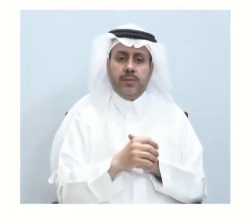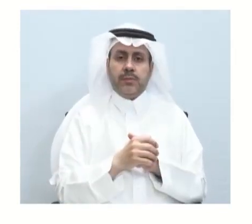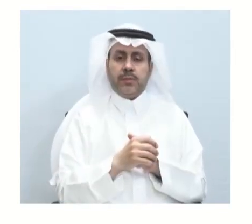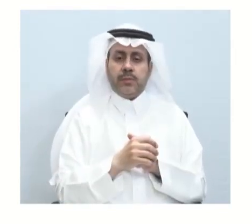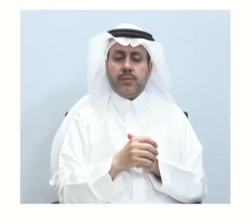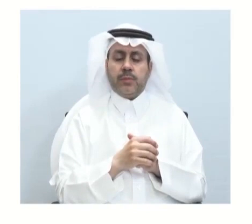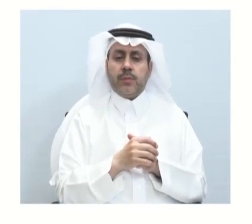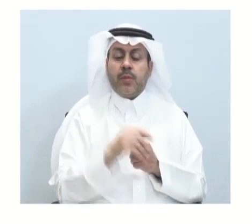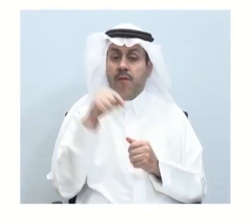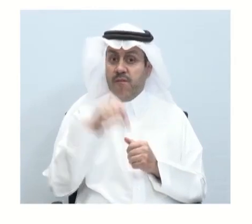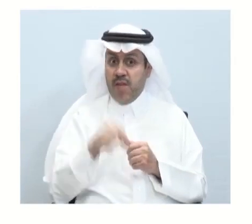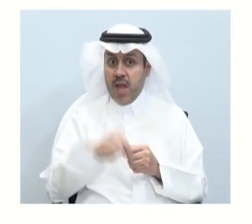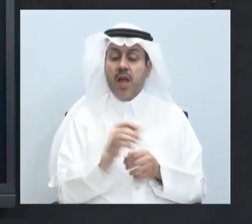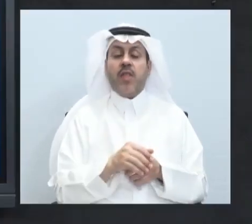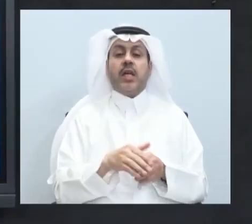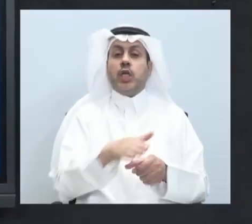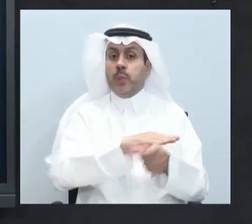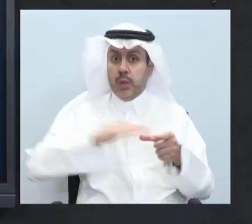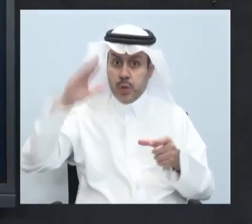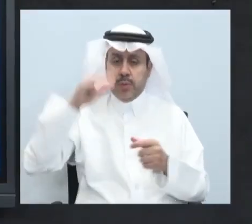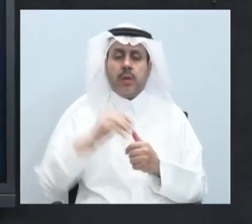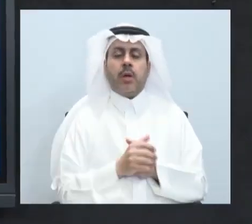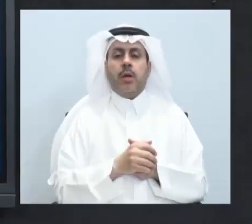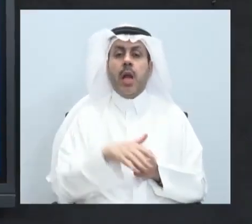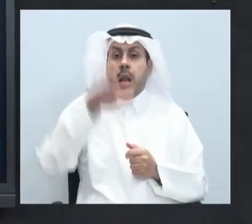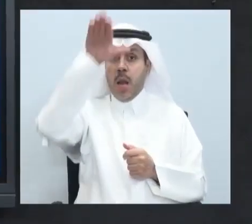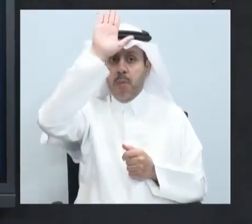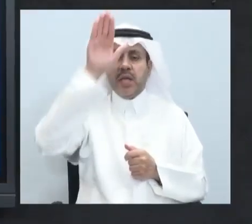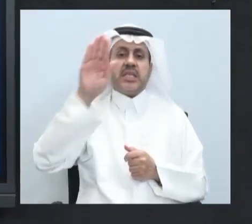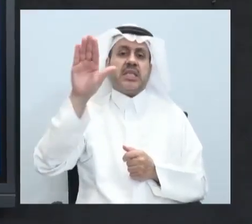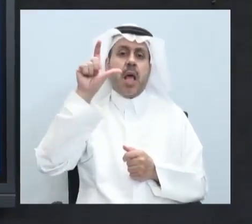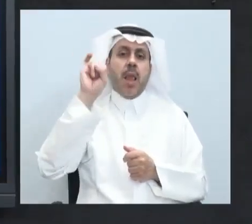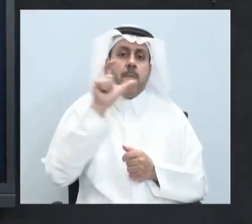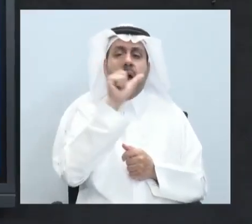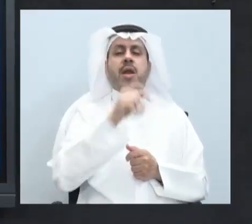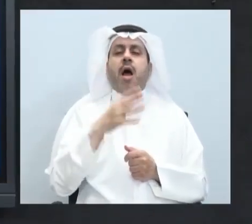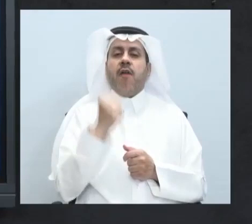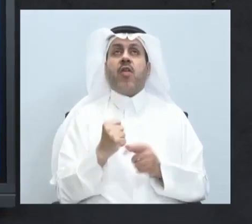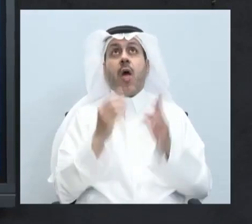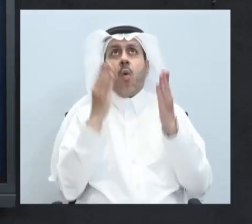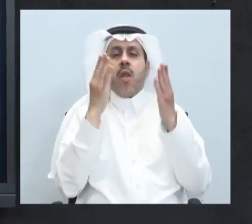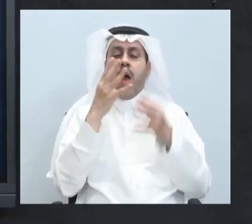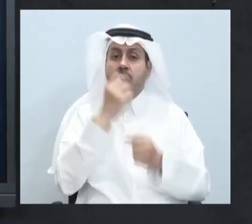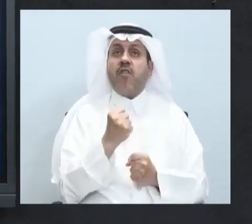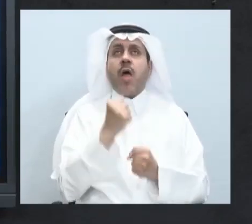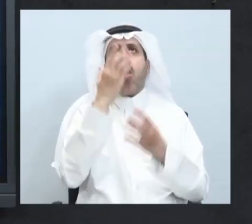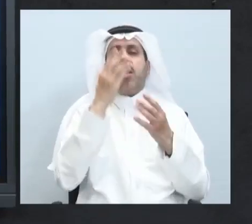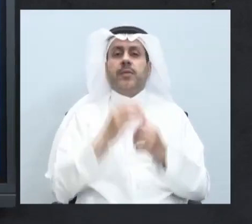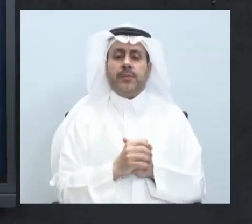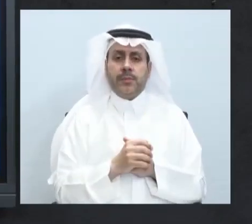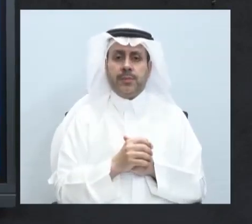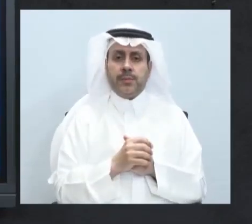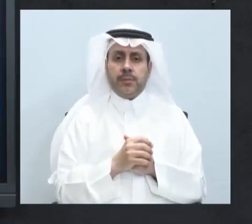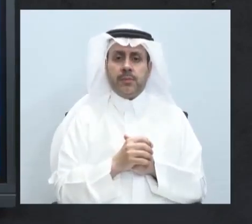خاصه في هذاه البلاد نحن ولي امرنا هو الملك سلمان حفظه الله تعالى ورعاه ما حكم